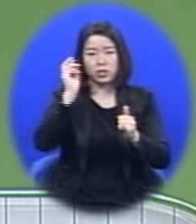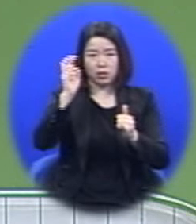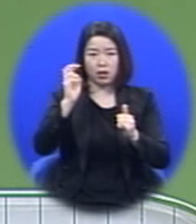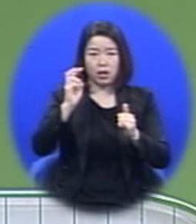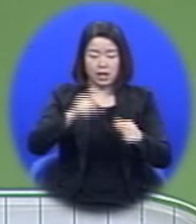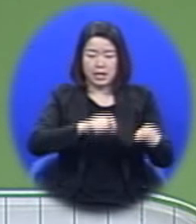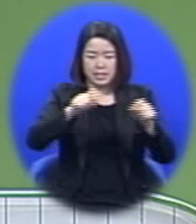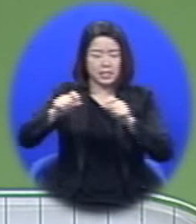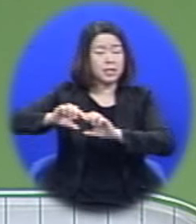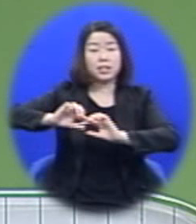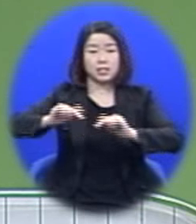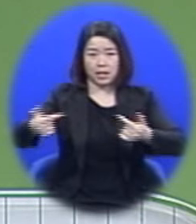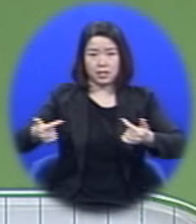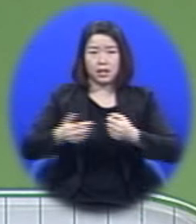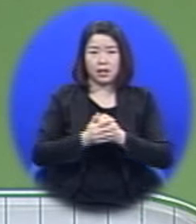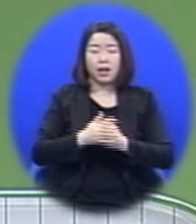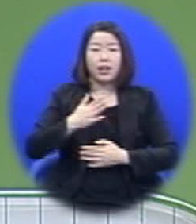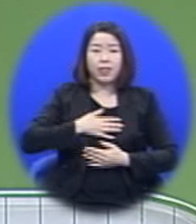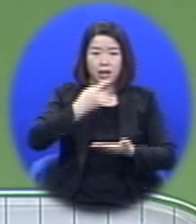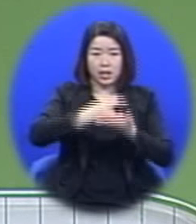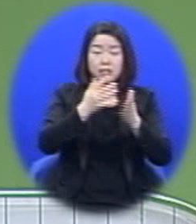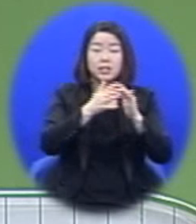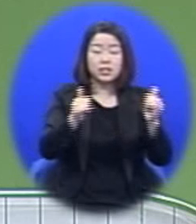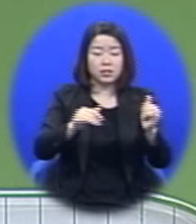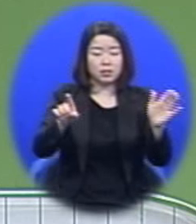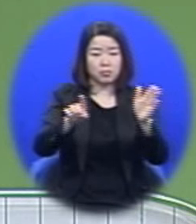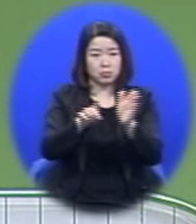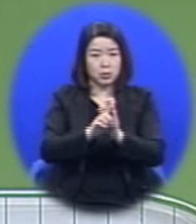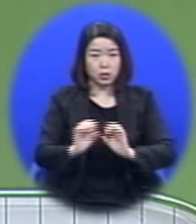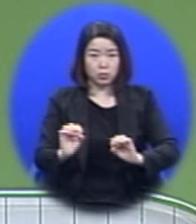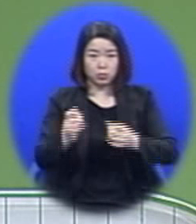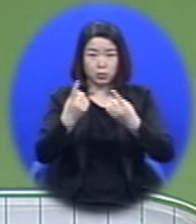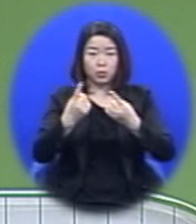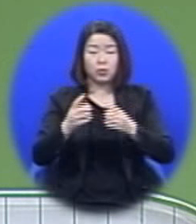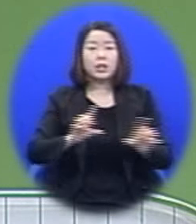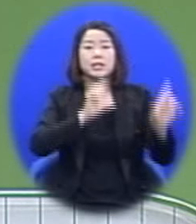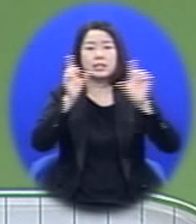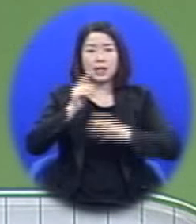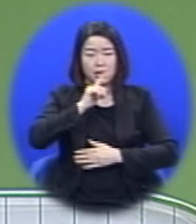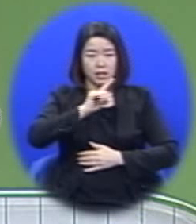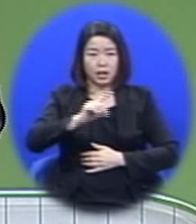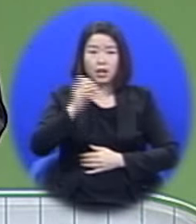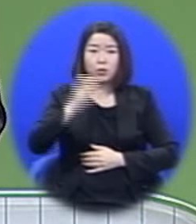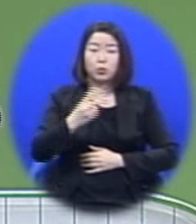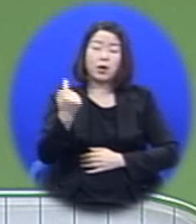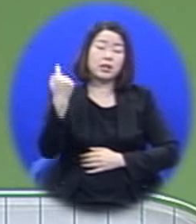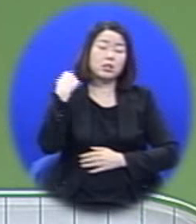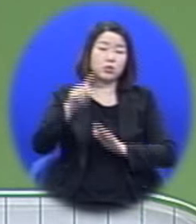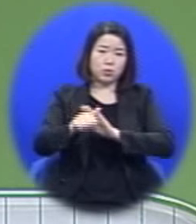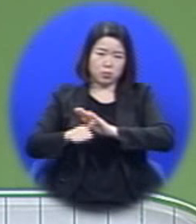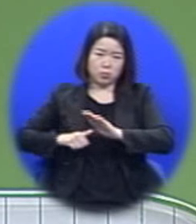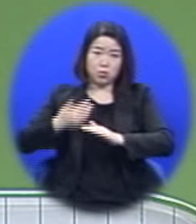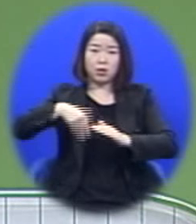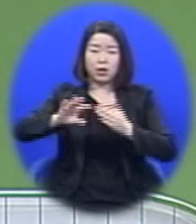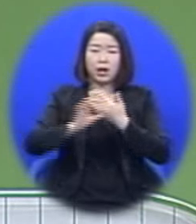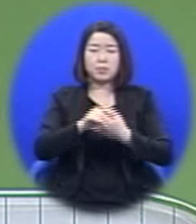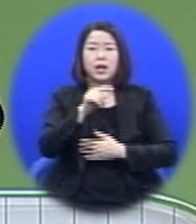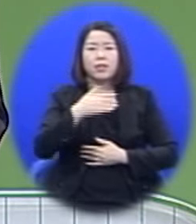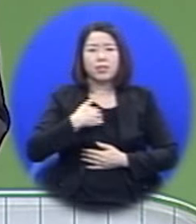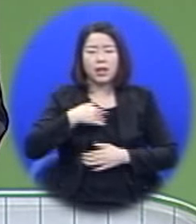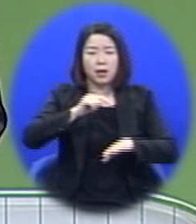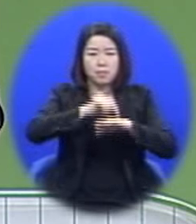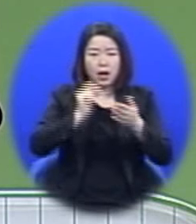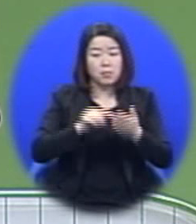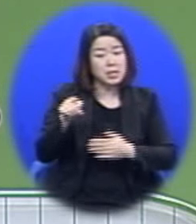지체하지 아니하시리라. 나의 의인은 믿음으로 말미암아 살리라. 또한 뒤로 물러가면 내 마음이